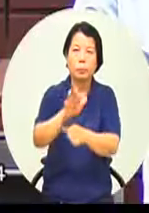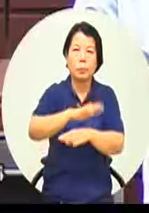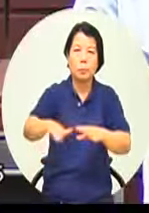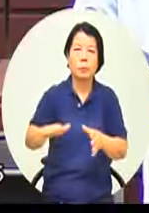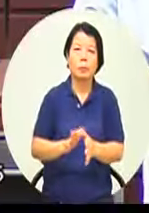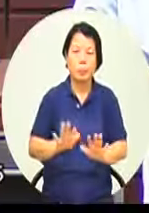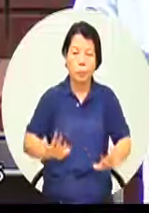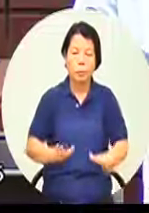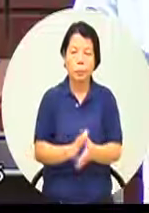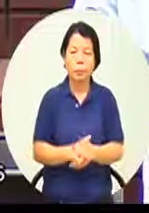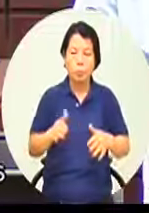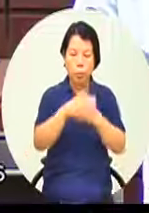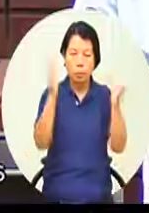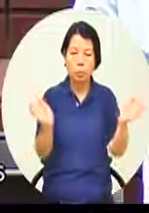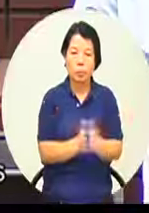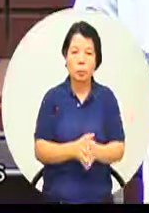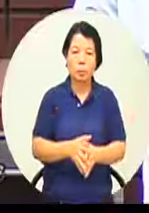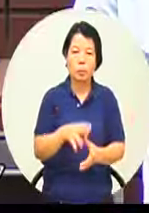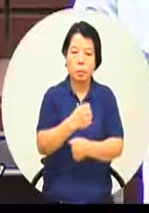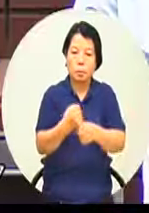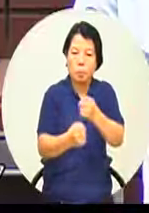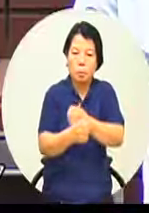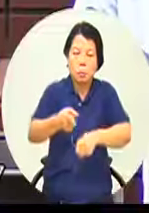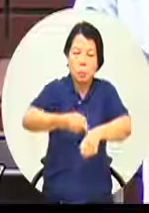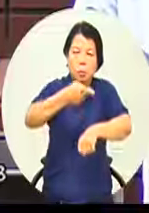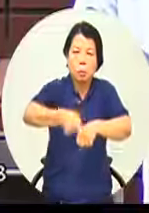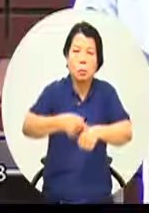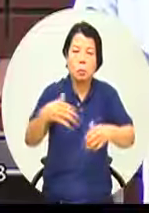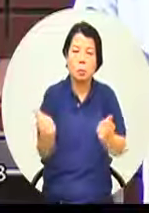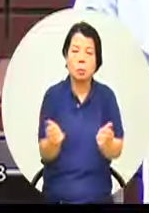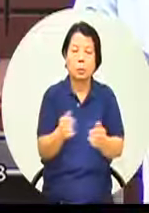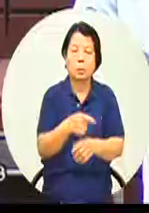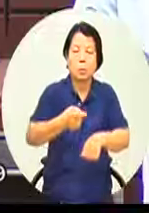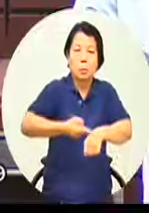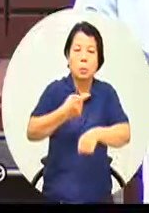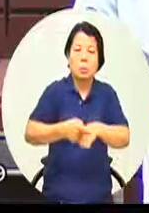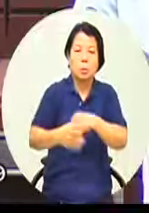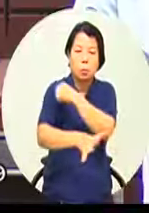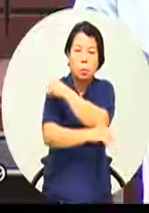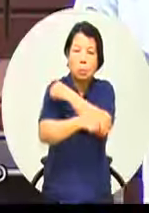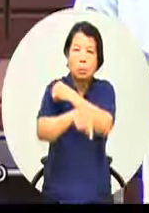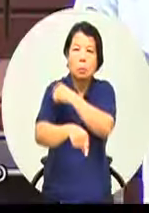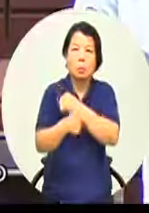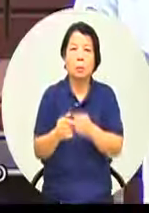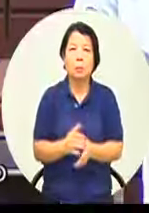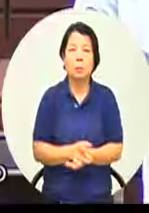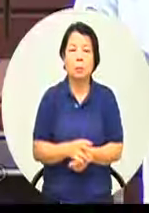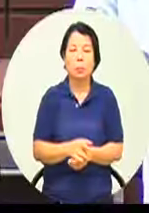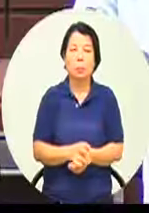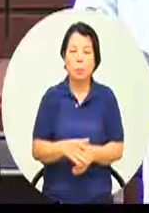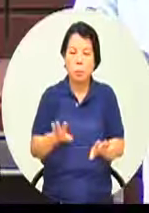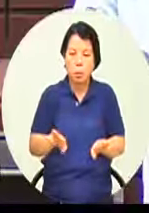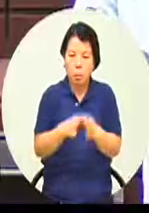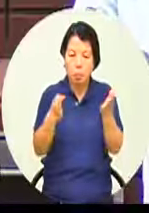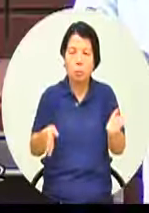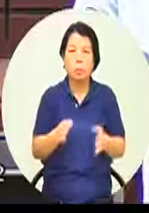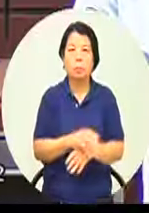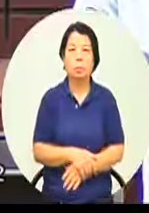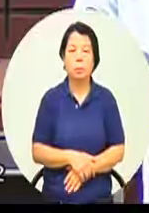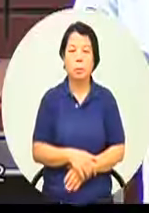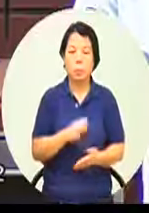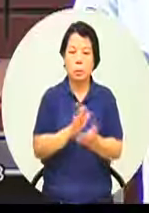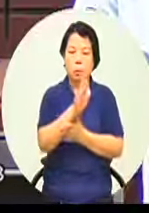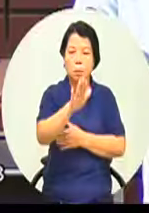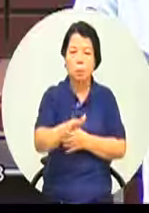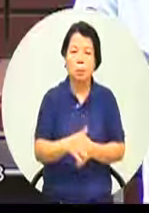讲的就是说整个结构性的问题的话，我们应该从根就从根 来着手，再像未